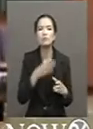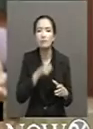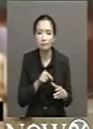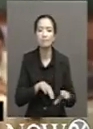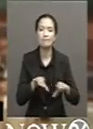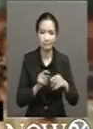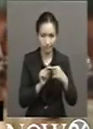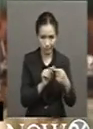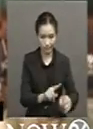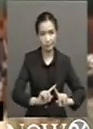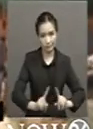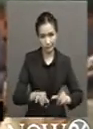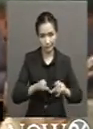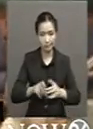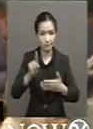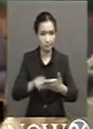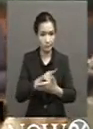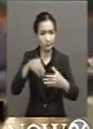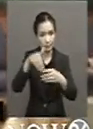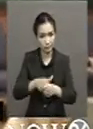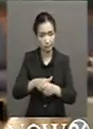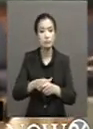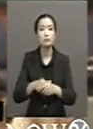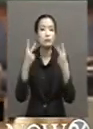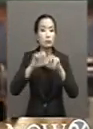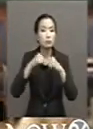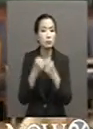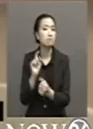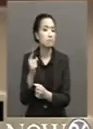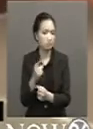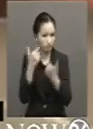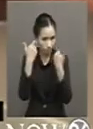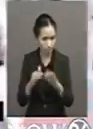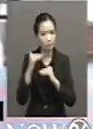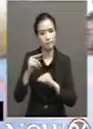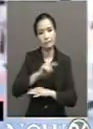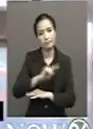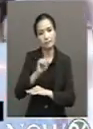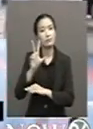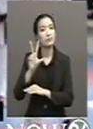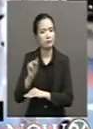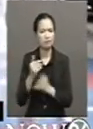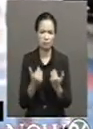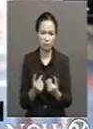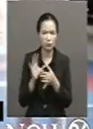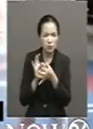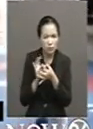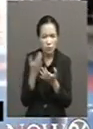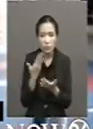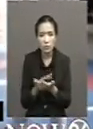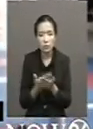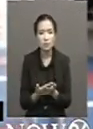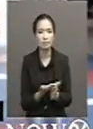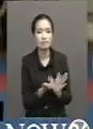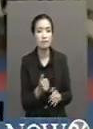แต่จะต้องจัดการเลือกตั้งให้แล้วเสร็จภายใน30วันเริ่มมีคนกังวลเกี่ยวกับเรื่องของการเบิกเงินจากกก